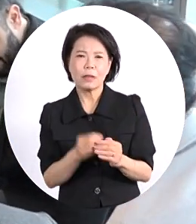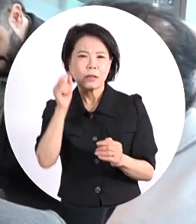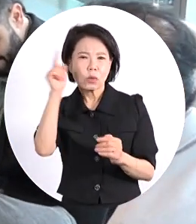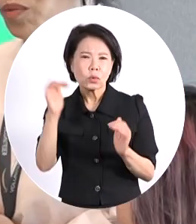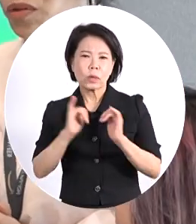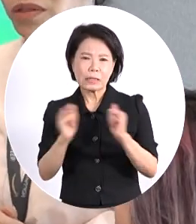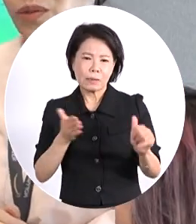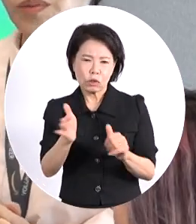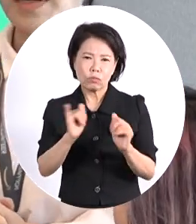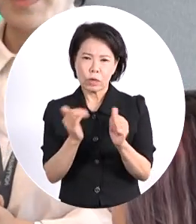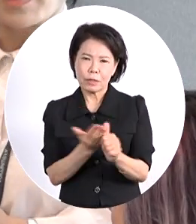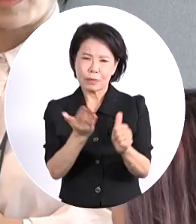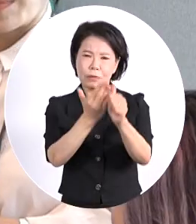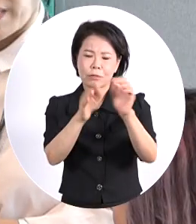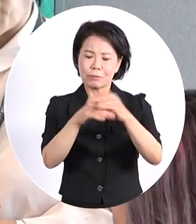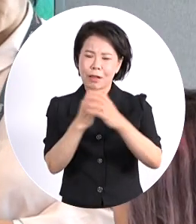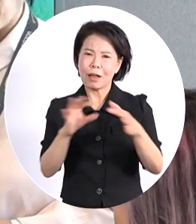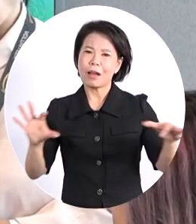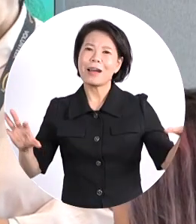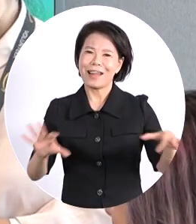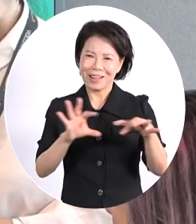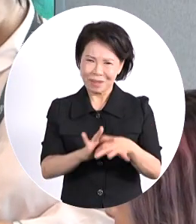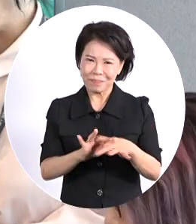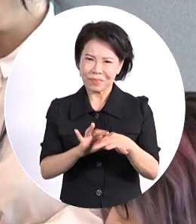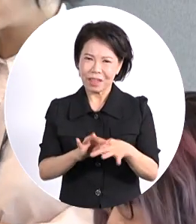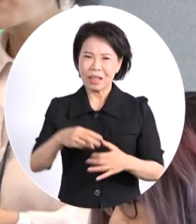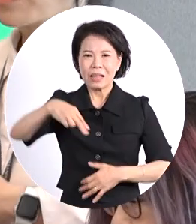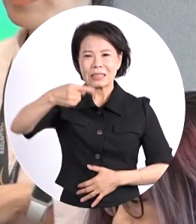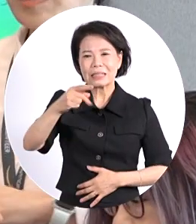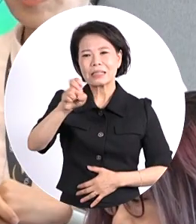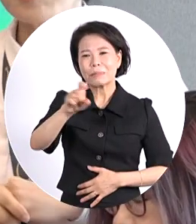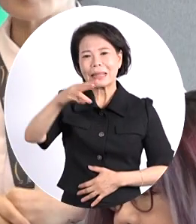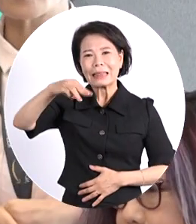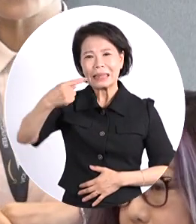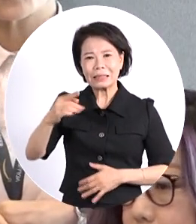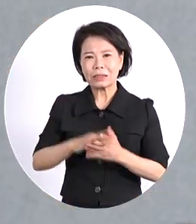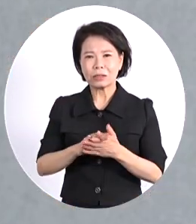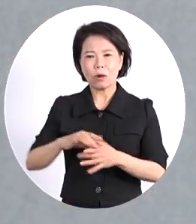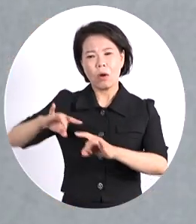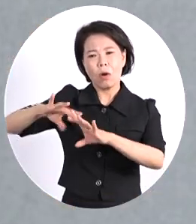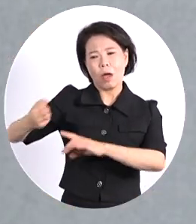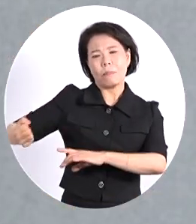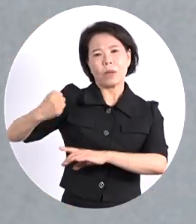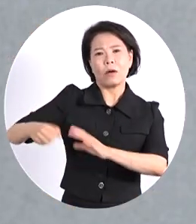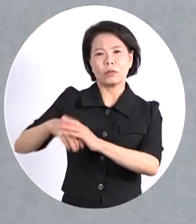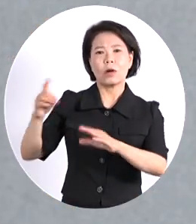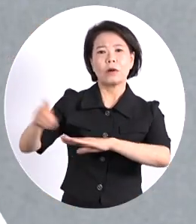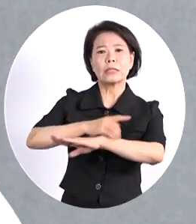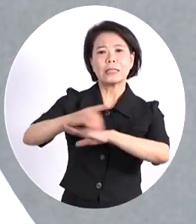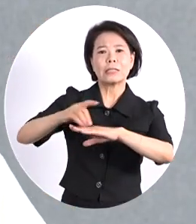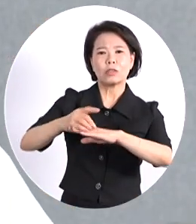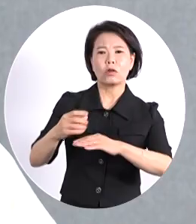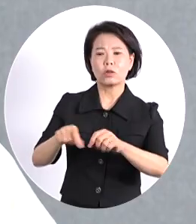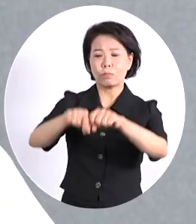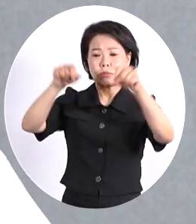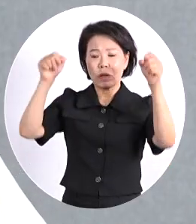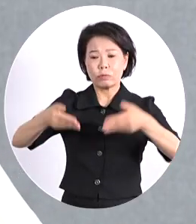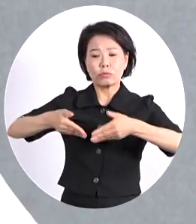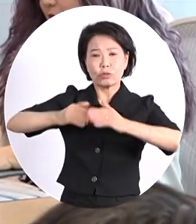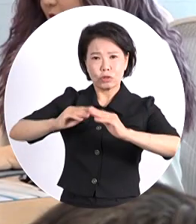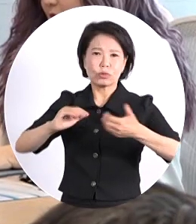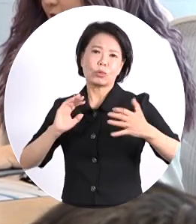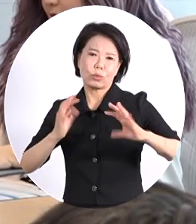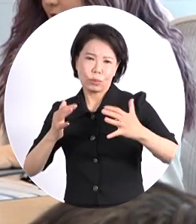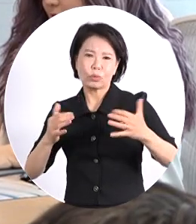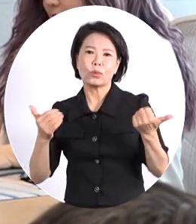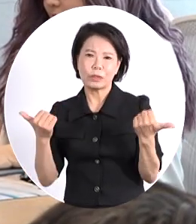방안이 제시됐습니다. 스마트 도시 부문에서는 에너지 최적화 시스템과 디지털 트윈 플랫폼 구축